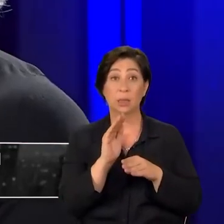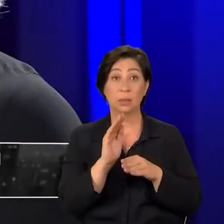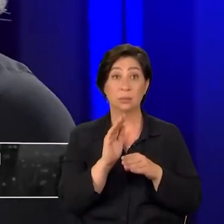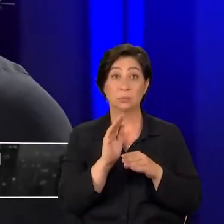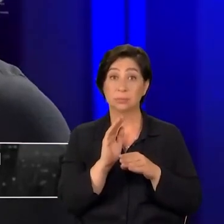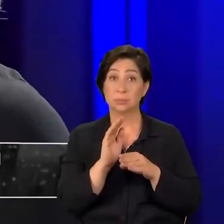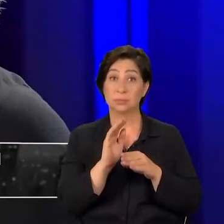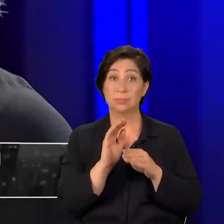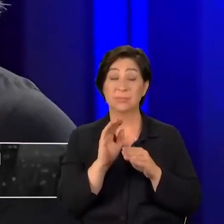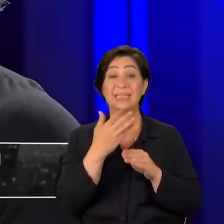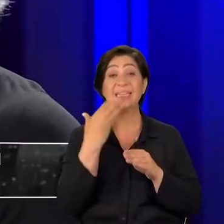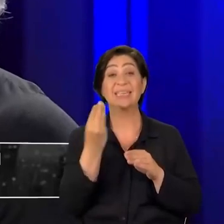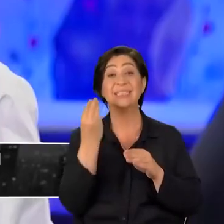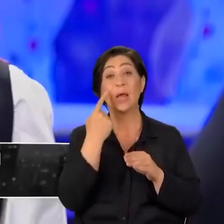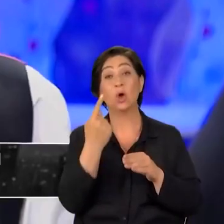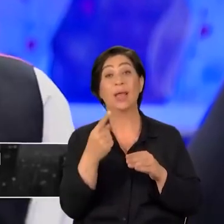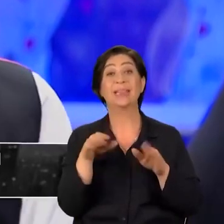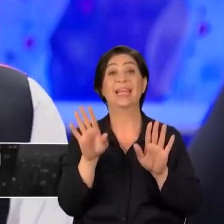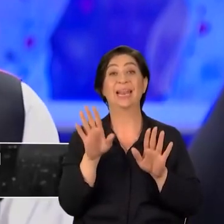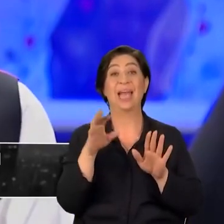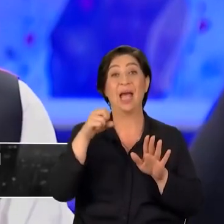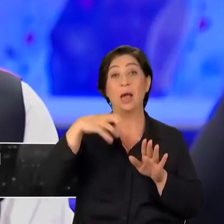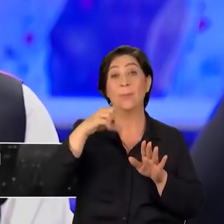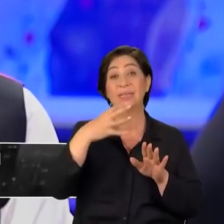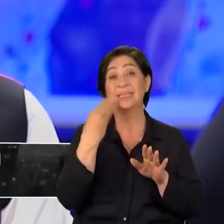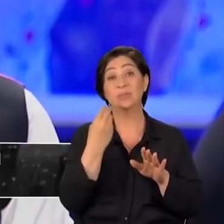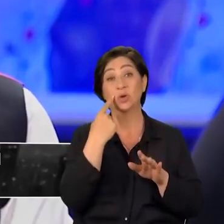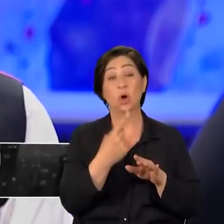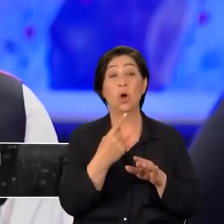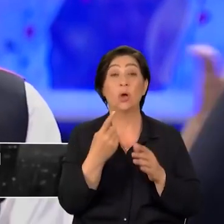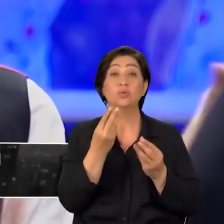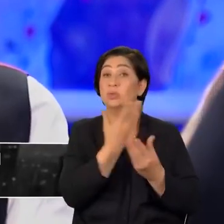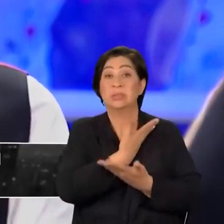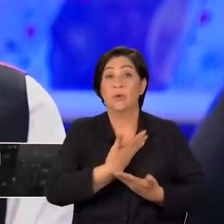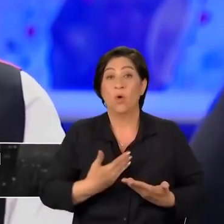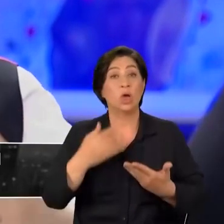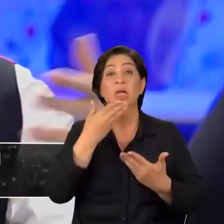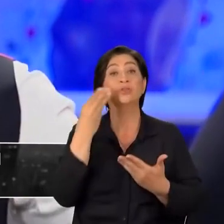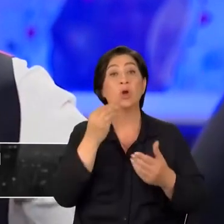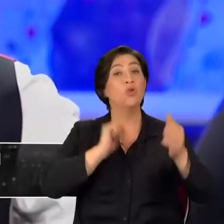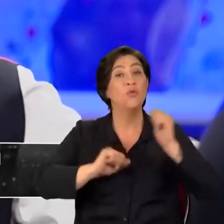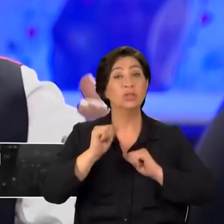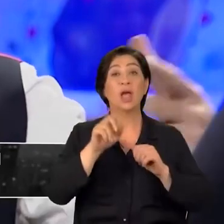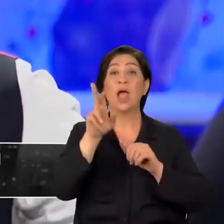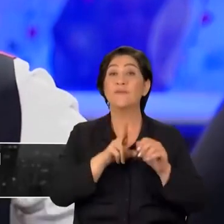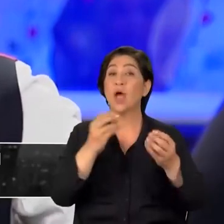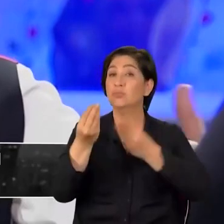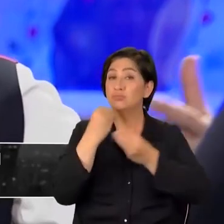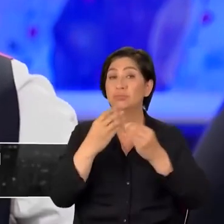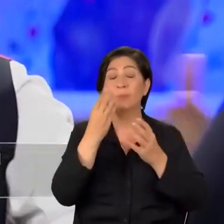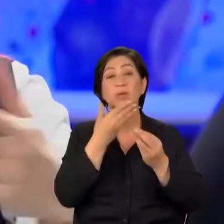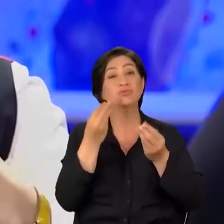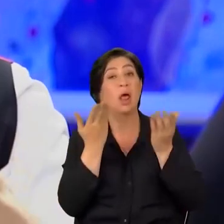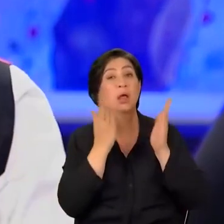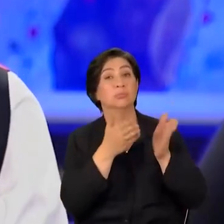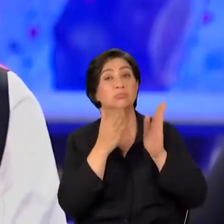Bey de karizmatik şeye göre. Gençlere göre değil demek AK Parti gençlerine yani göre. Çok özgürlük, seviyorlar. Gençlerle, üniversitelilerle iftar yapıyor